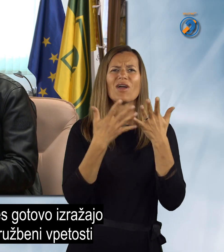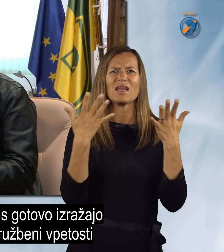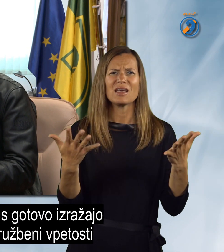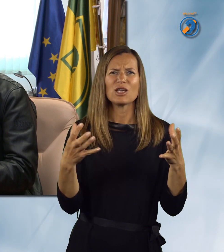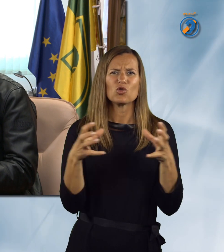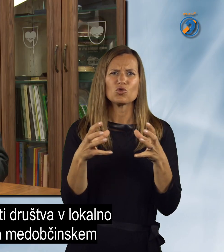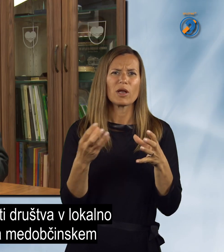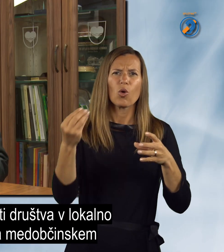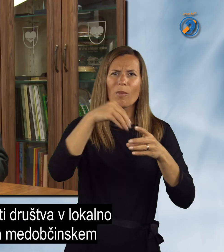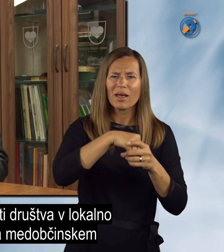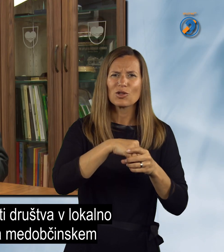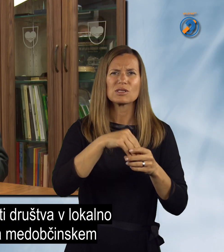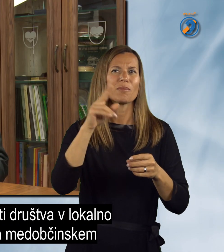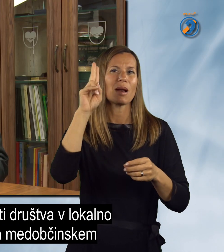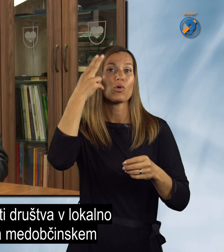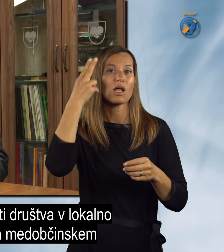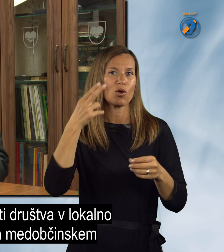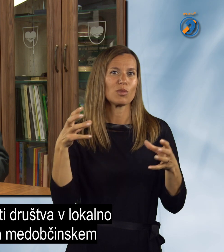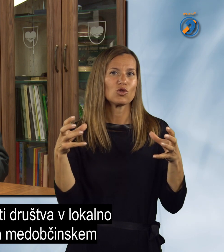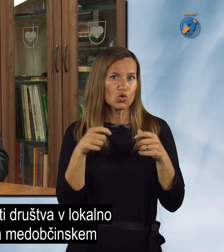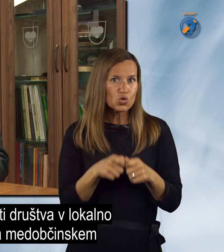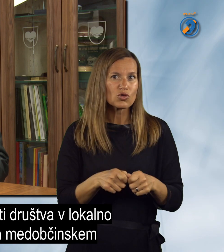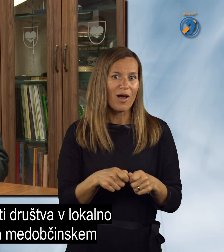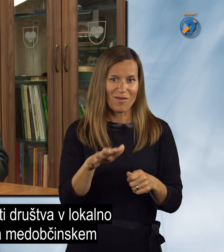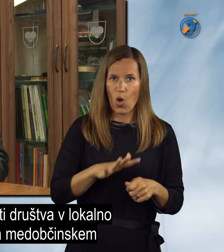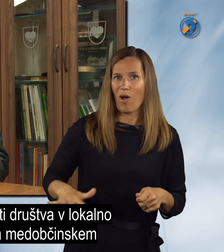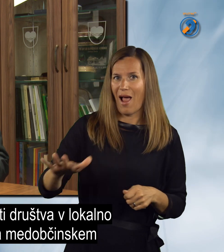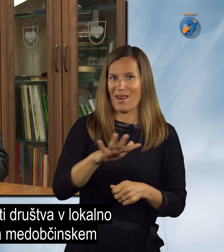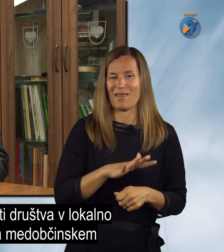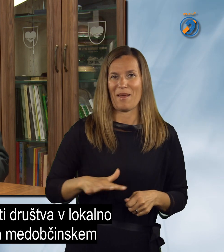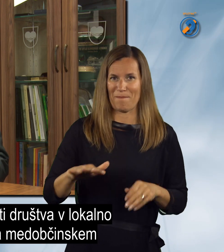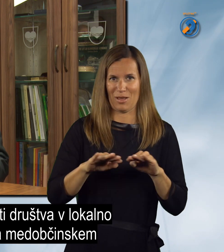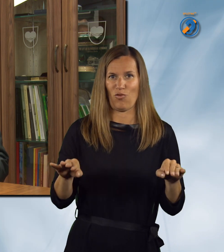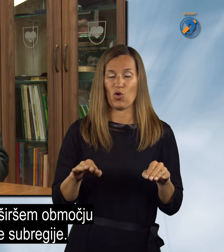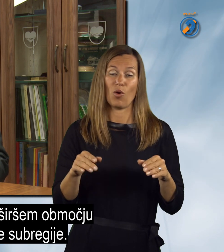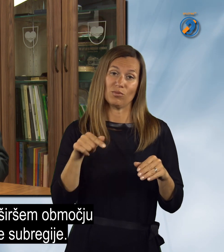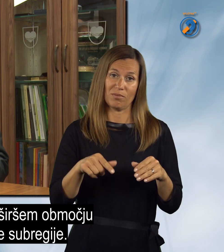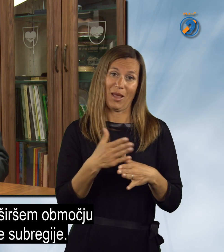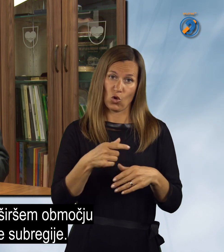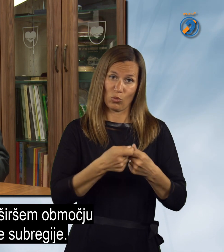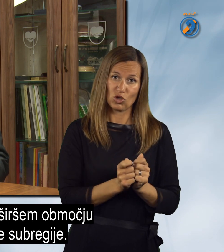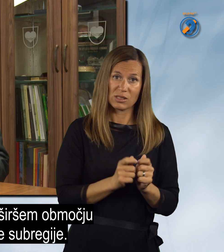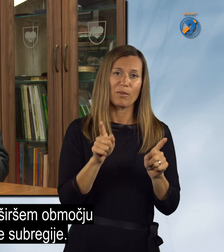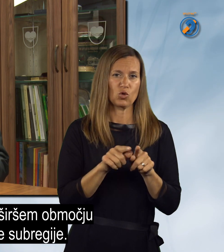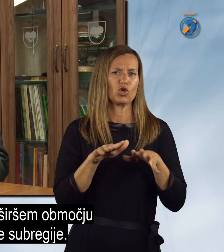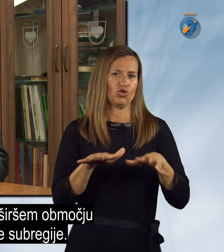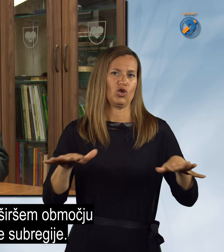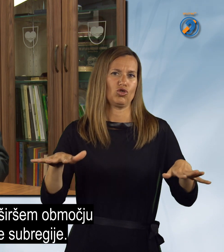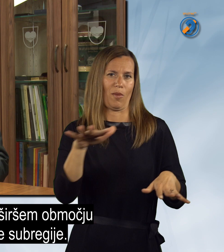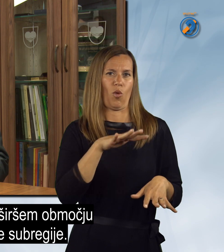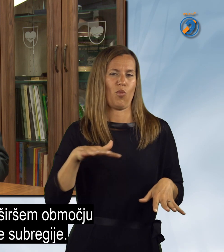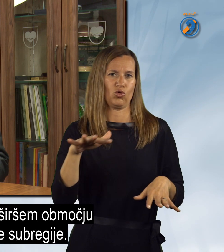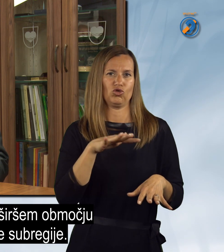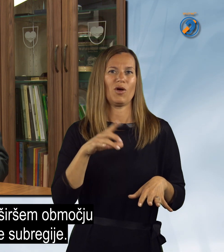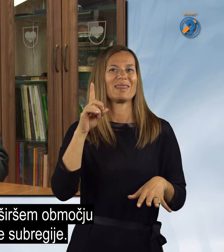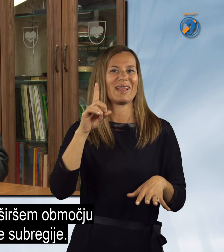družbeni vpetosti in prepoznavnosti društva v lokalno okolje, tako na medobčinskem nivoju, kot na širšem